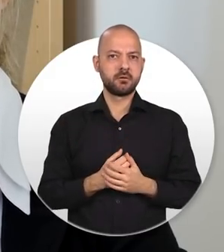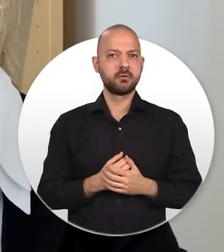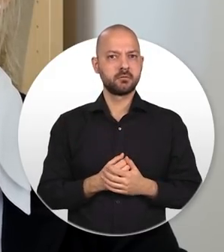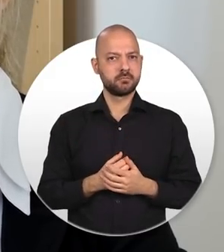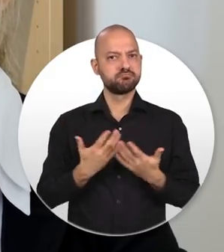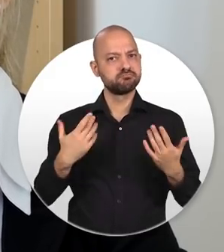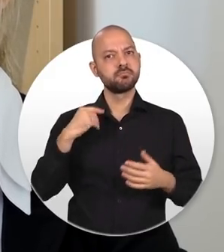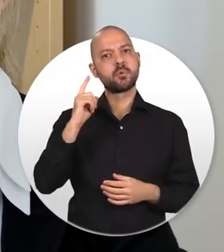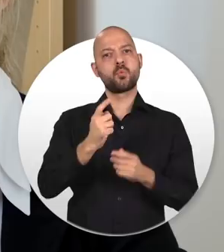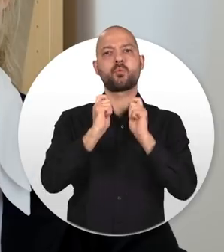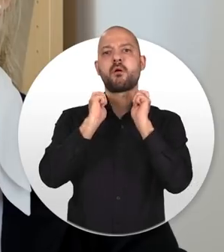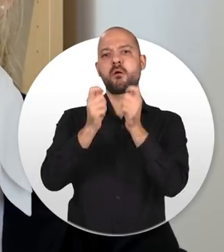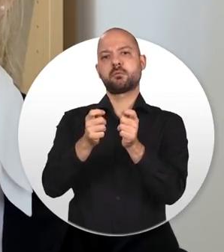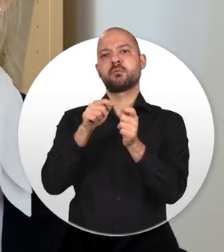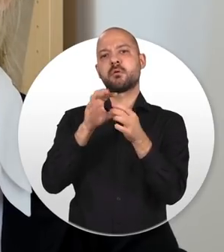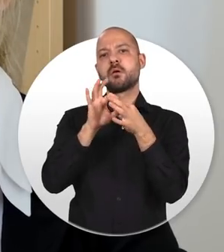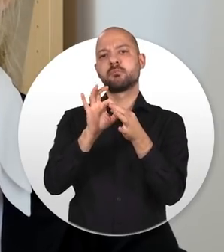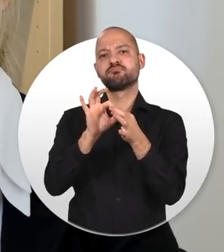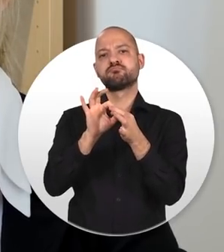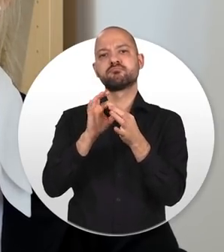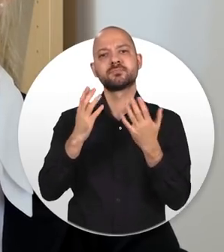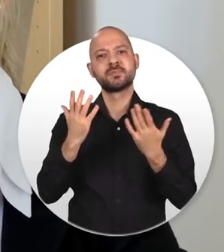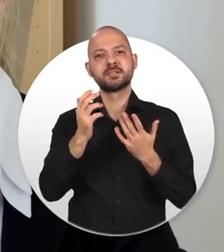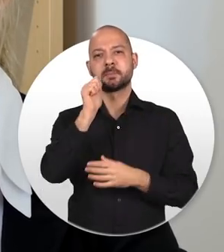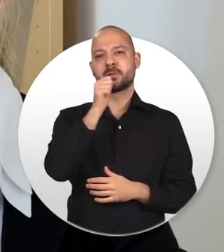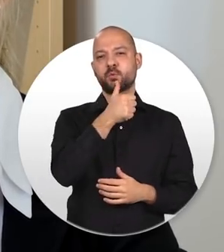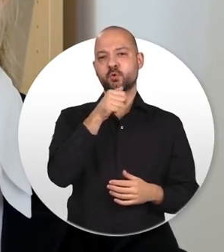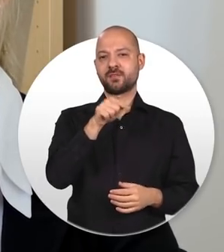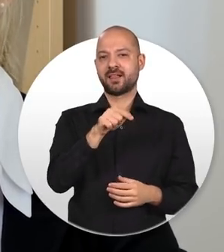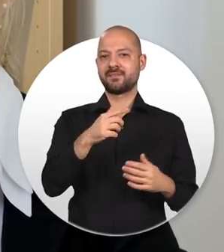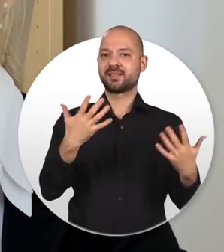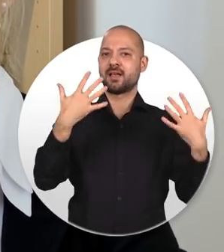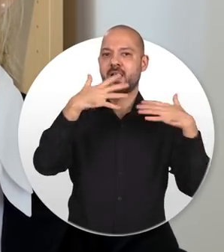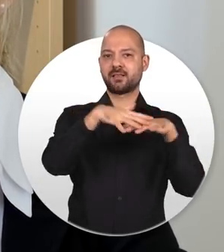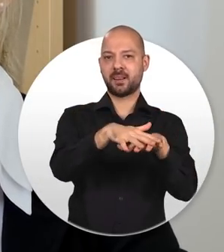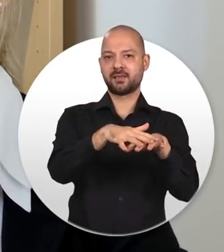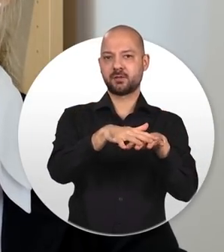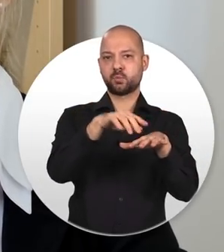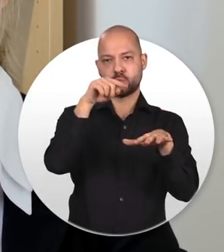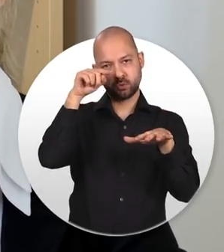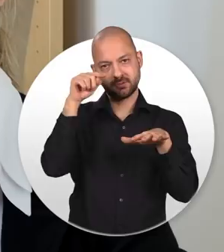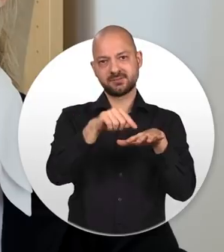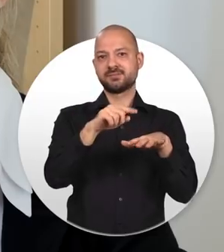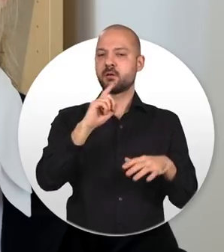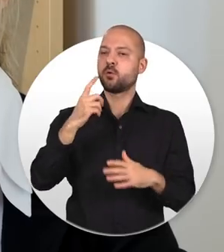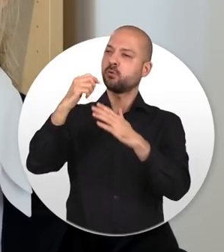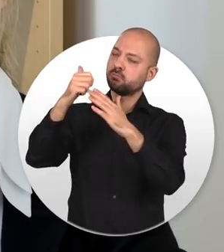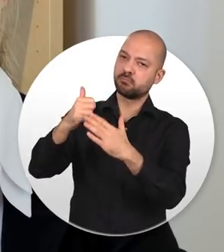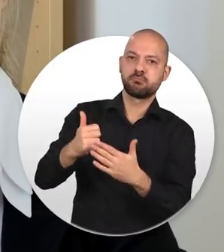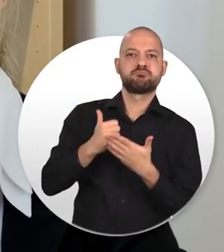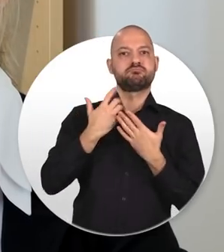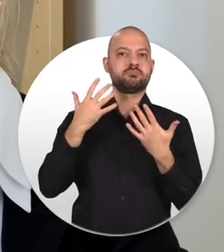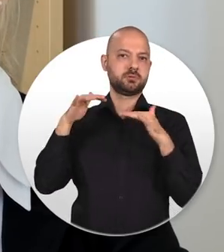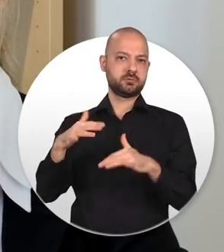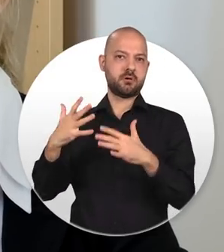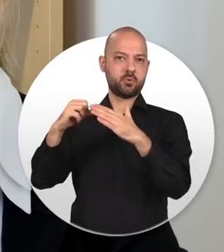habe ich schon den Mond gemäht, für den Reklassement intern können zu kriegen. Da haben sie mich auch begleitet und